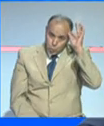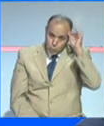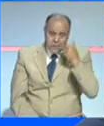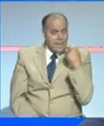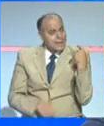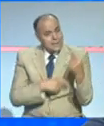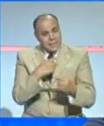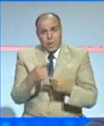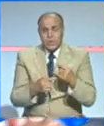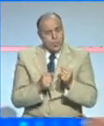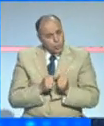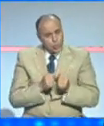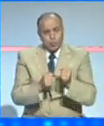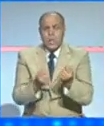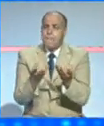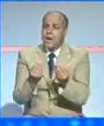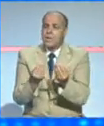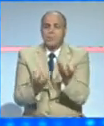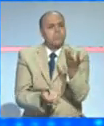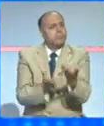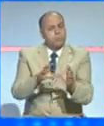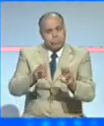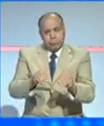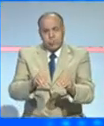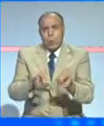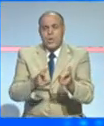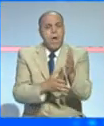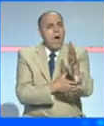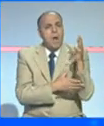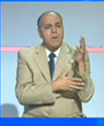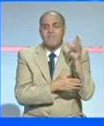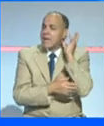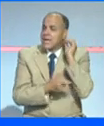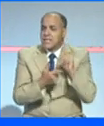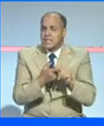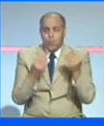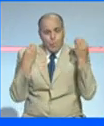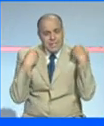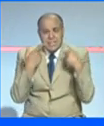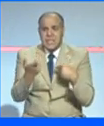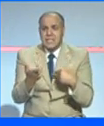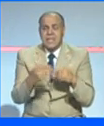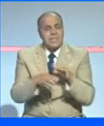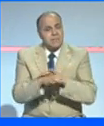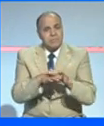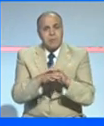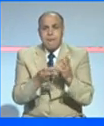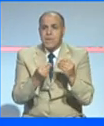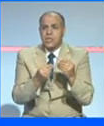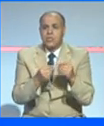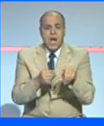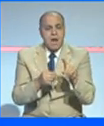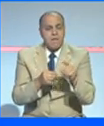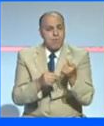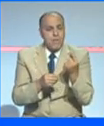تتواصل الجهود مكثفه لاخماد الحرائق المندلعه في غابات الخاسرين وبنزرت التي تسببت في اتلاف حوالي